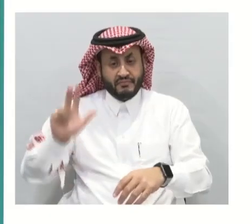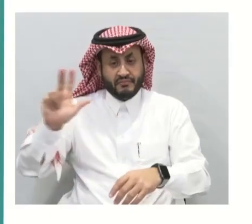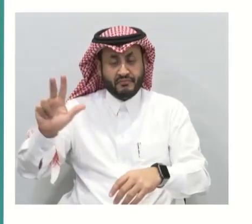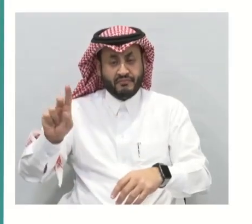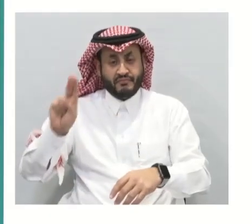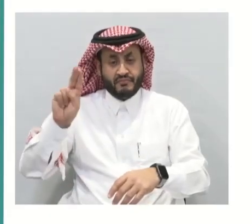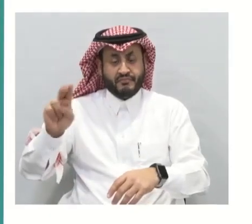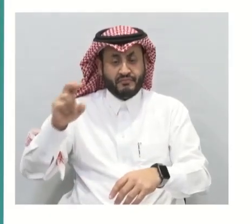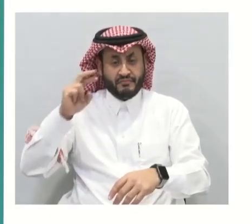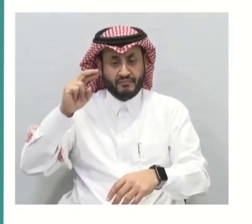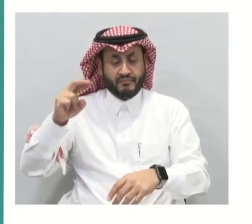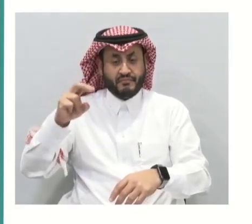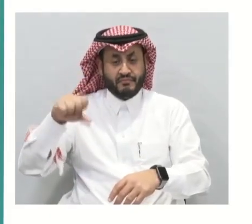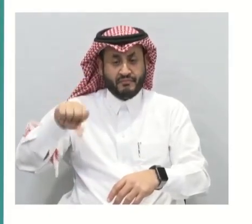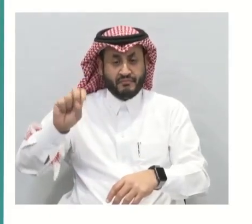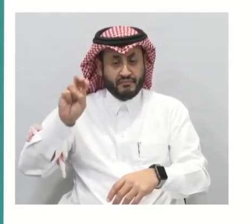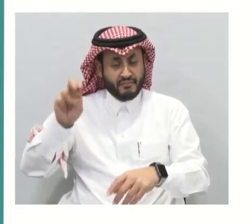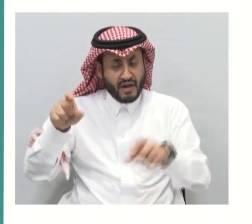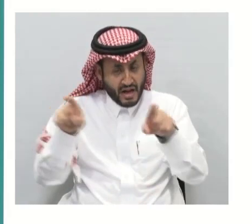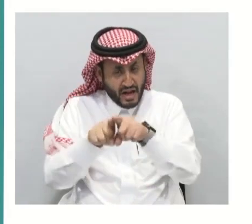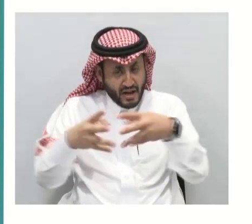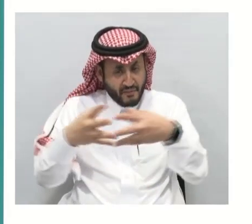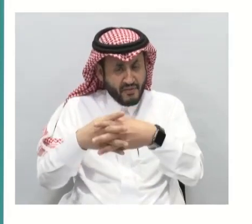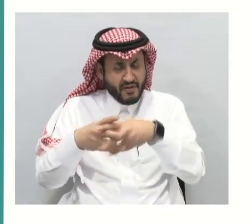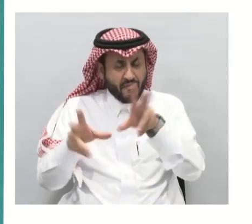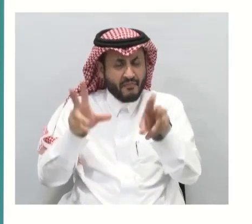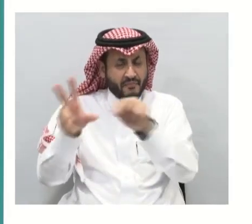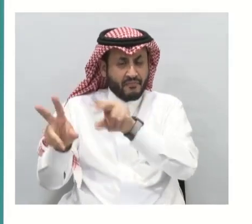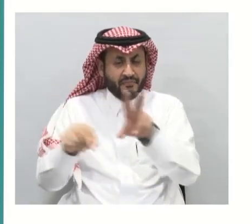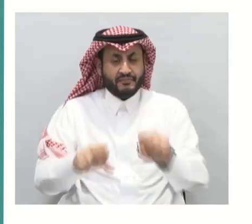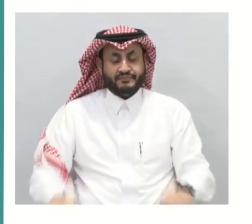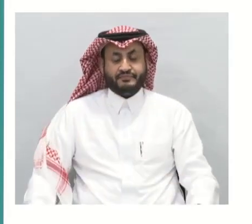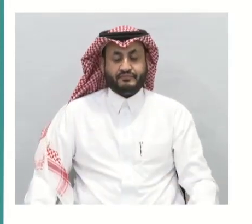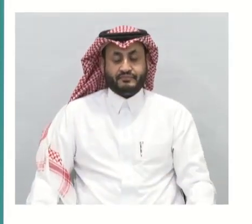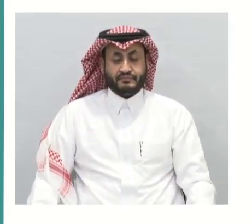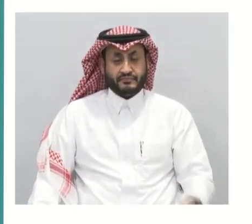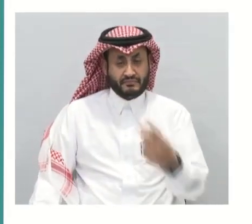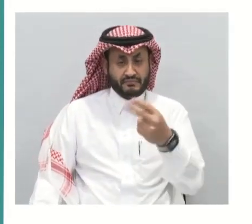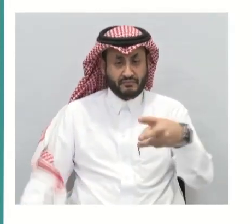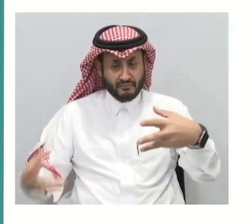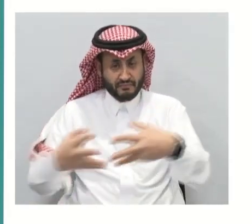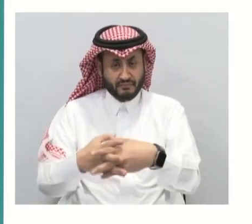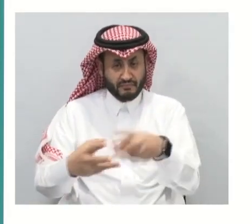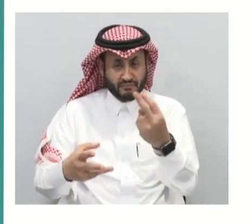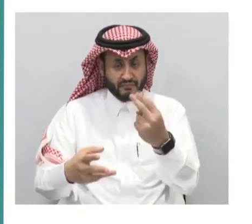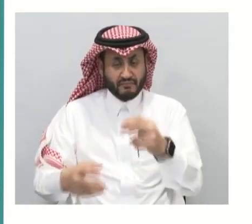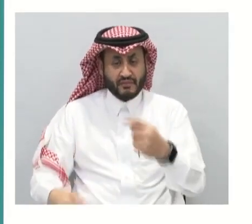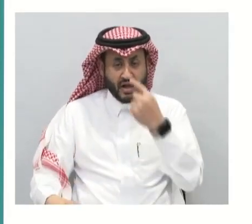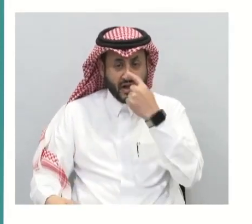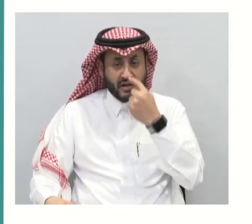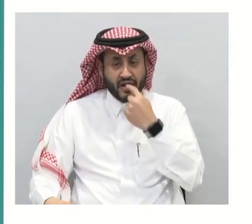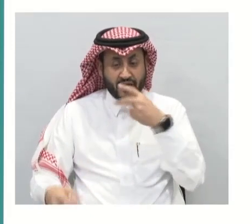المستقبلات الشاميه تالي راح استطيع التذوق وشم هذا